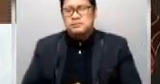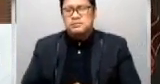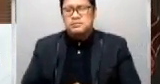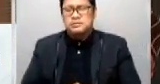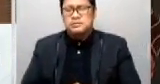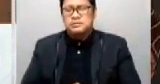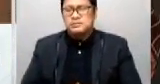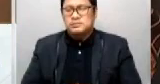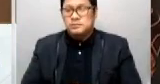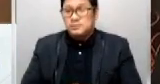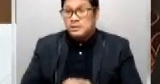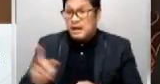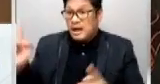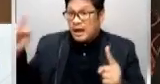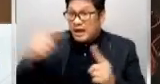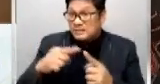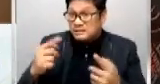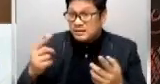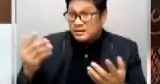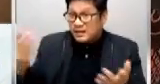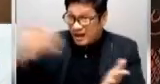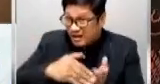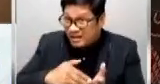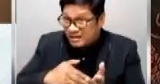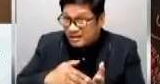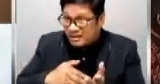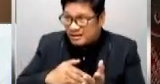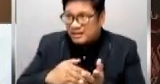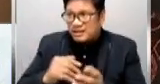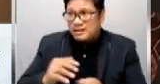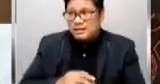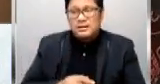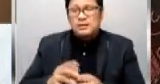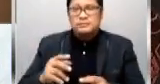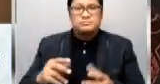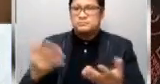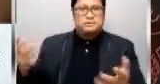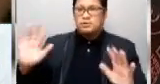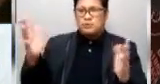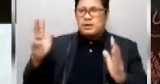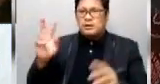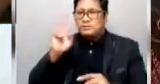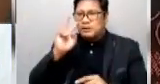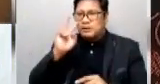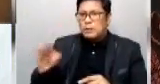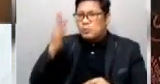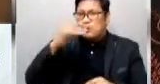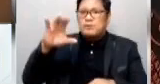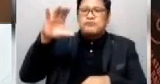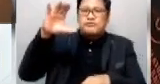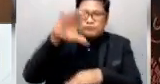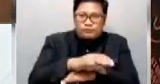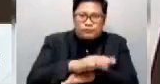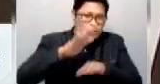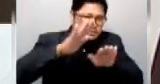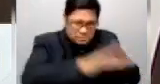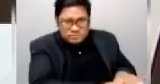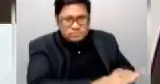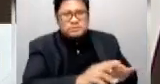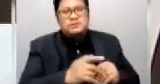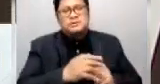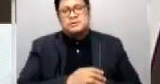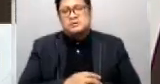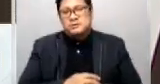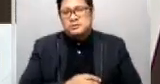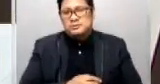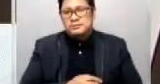Hanggang sa barilin ulit ng... Hindi ko na po nakita. Sa pilitan po akong kinaladpan palayo ng aming bahay. Gate niya,